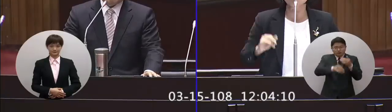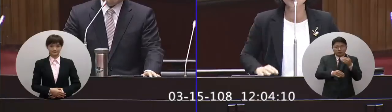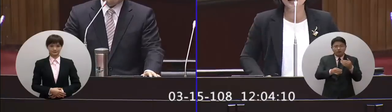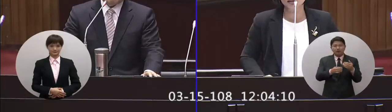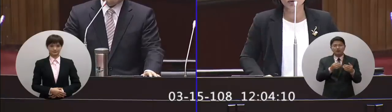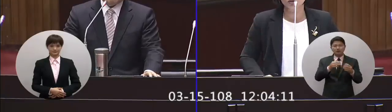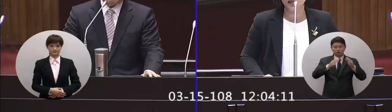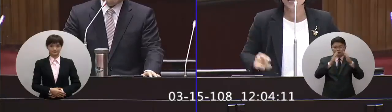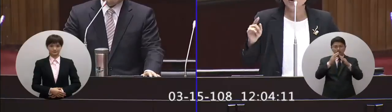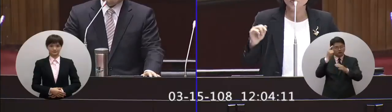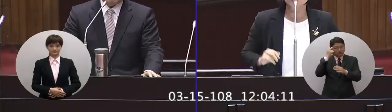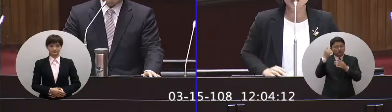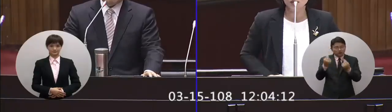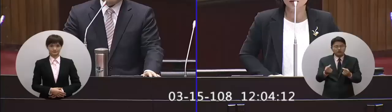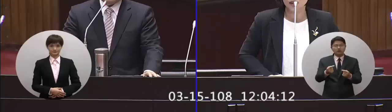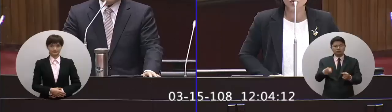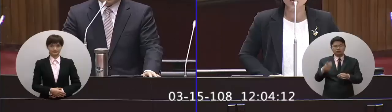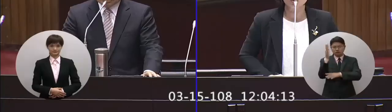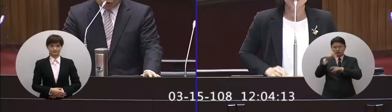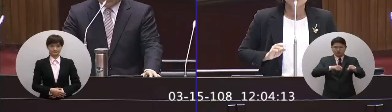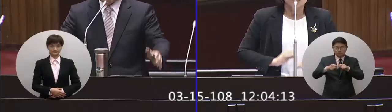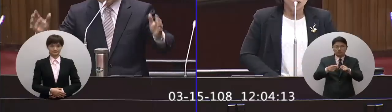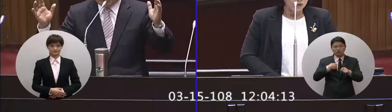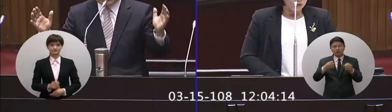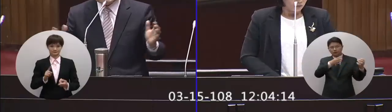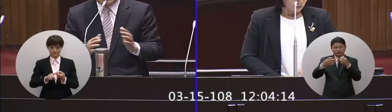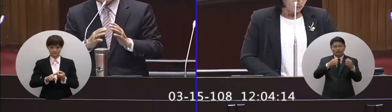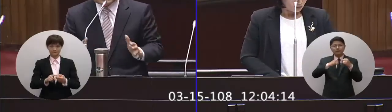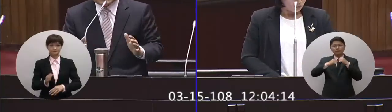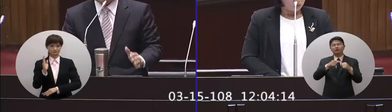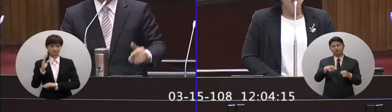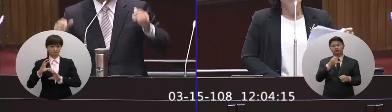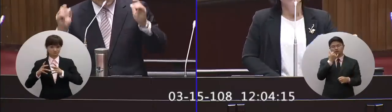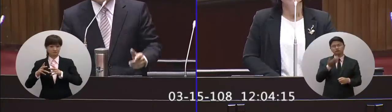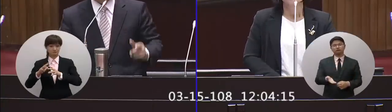同相同的国家认同之下，我们做政策的竞逐。 对，不同的政